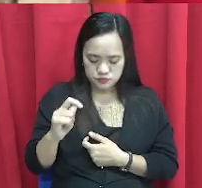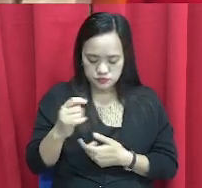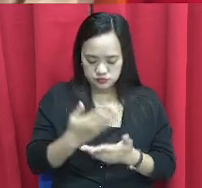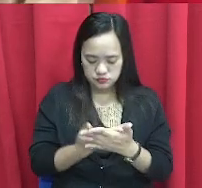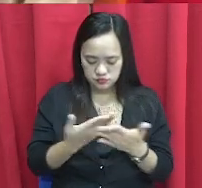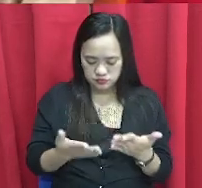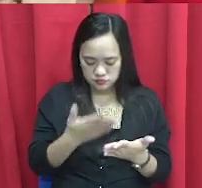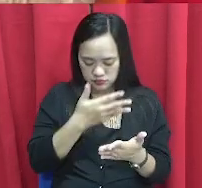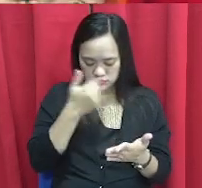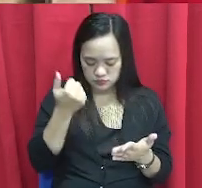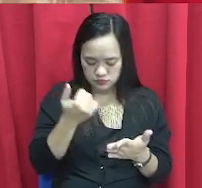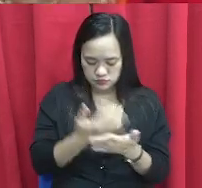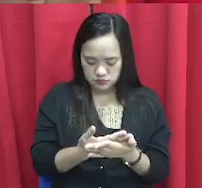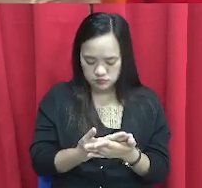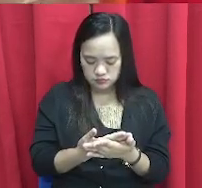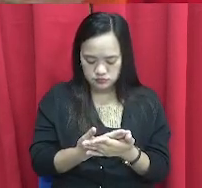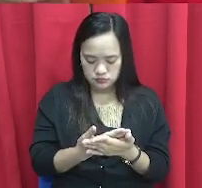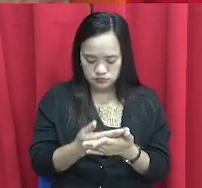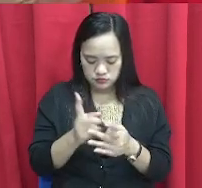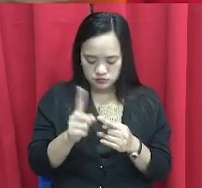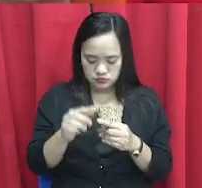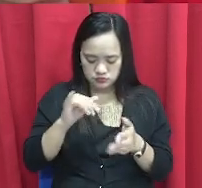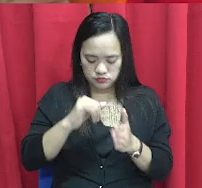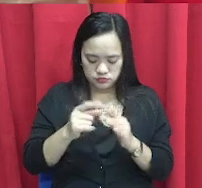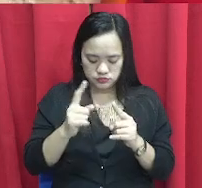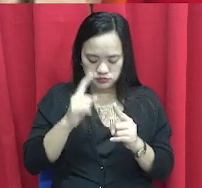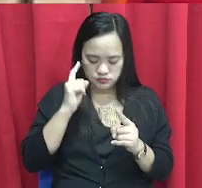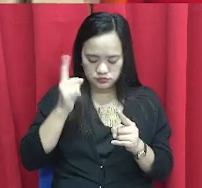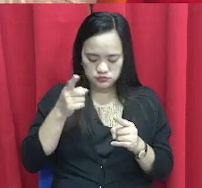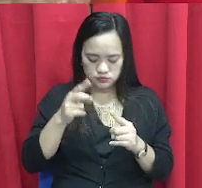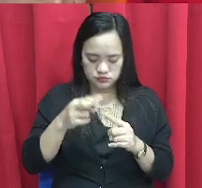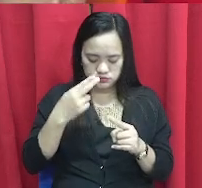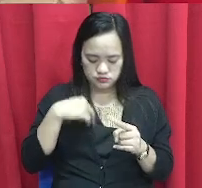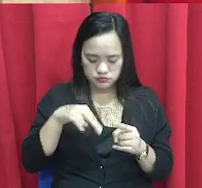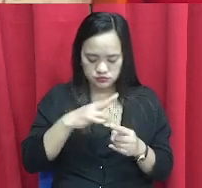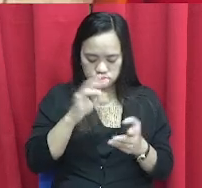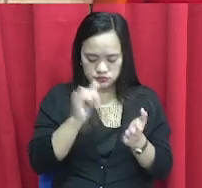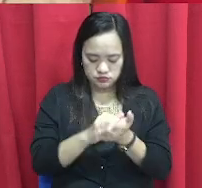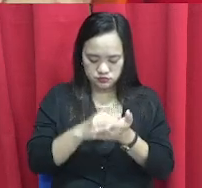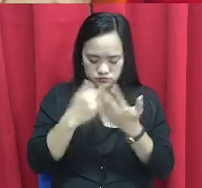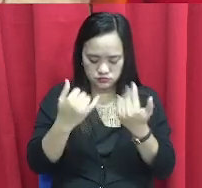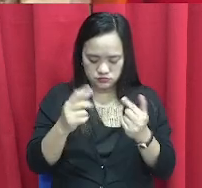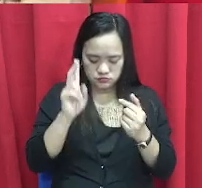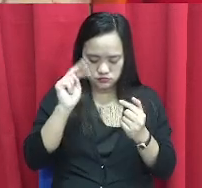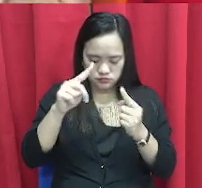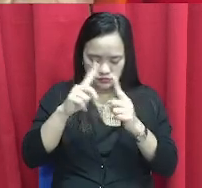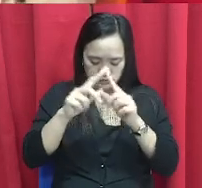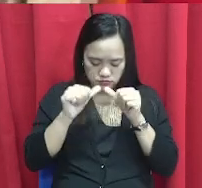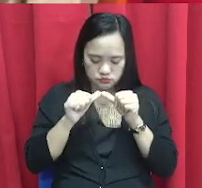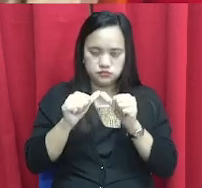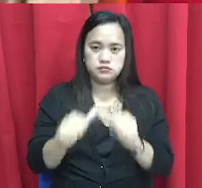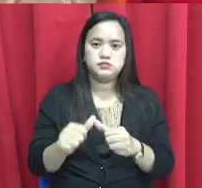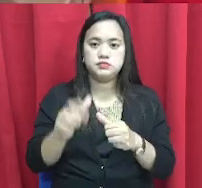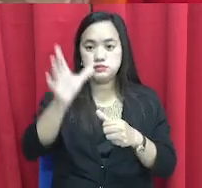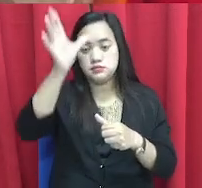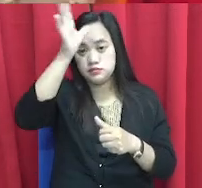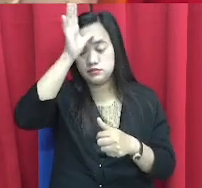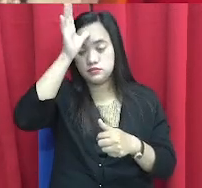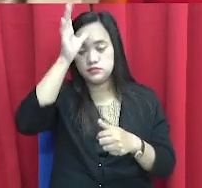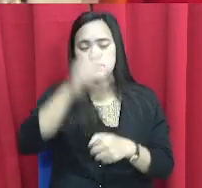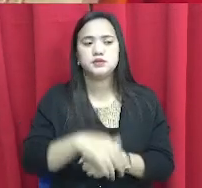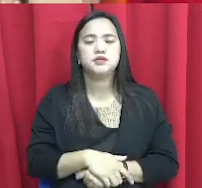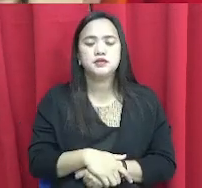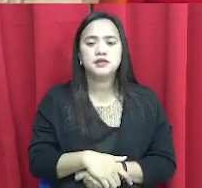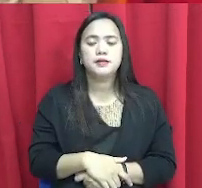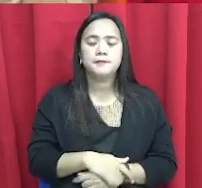kami pong pinagkatiwalaan dito yan din po ang aming nais na ipaabot po sa inyo napatuloy tayo husbands and fathers na